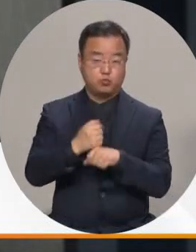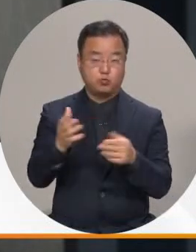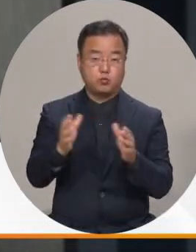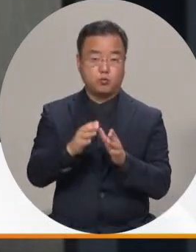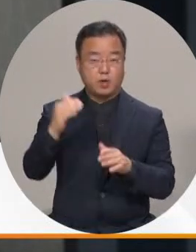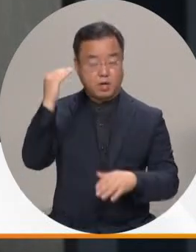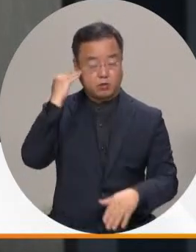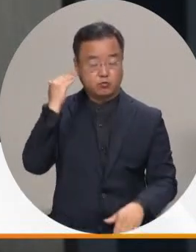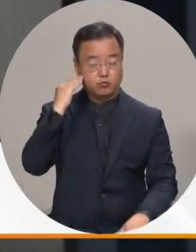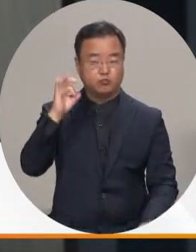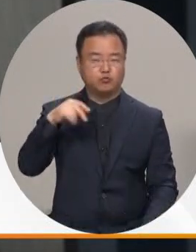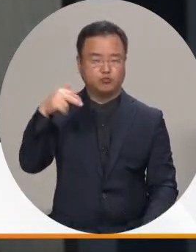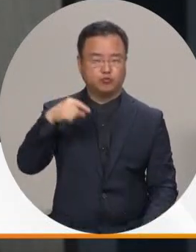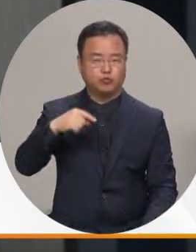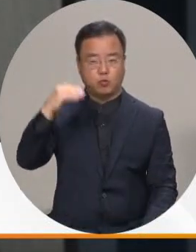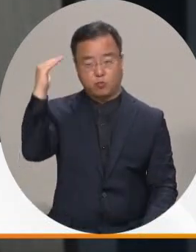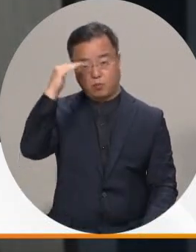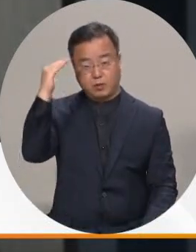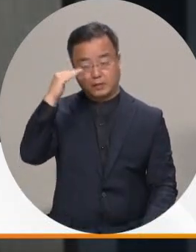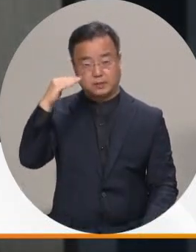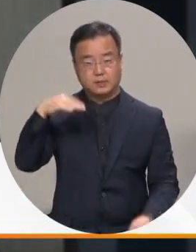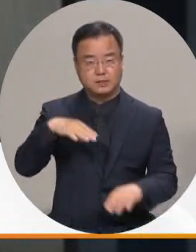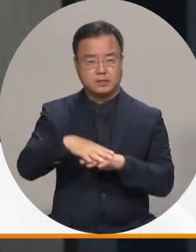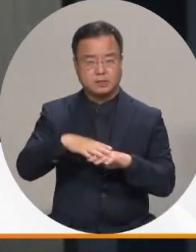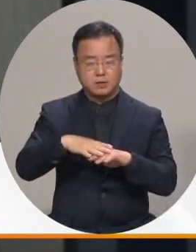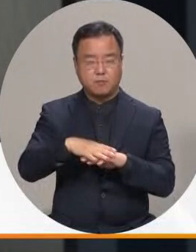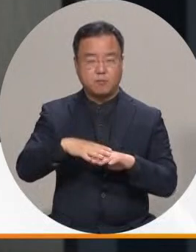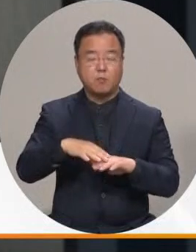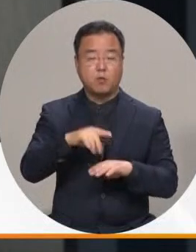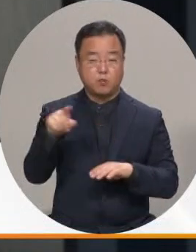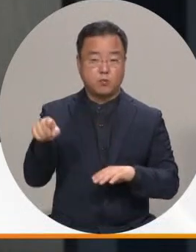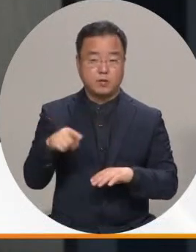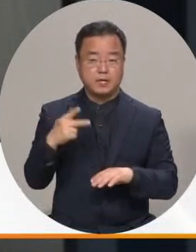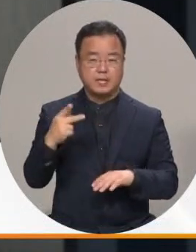관측망 kvn이라고 부릅니다 코리아 vabi